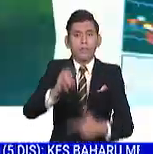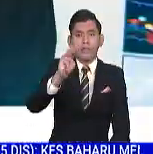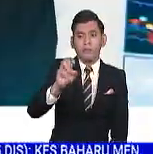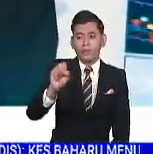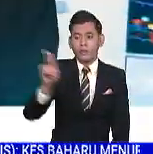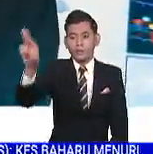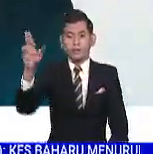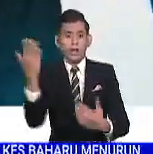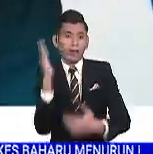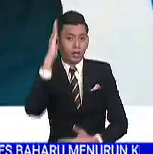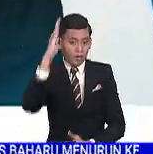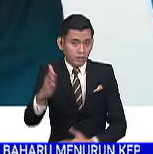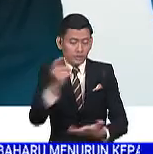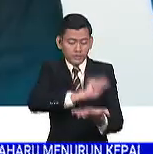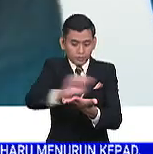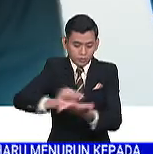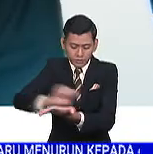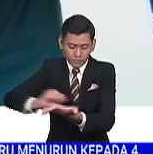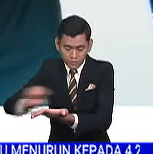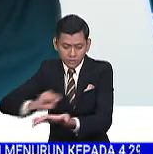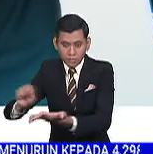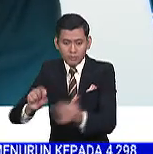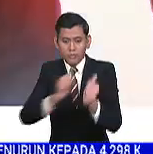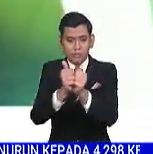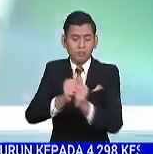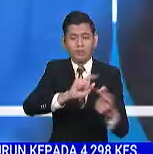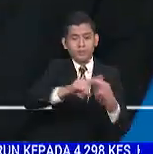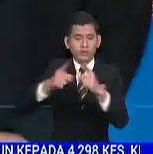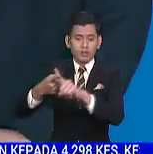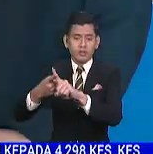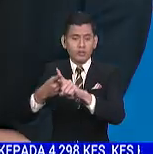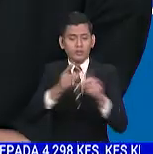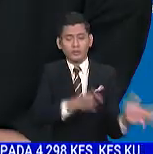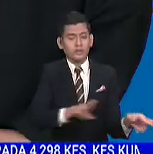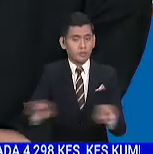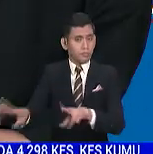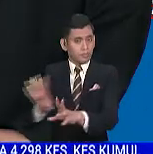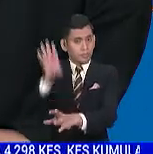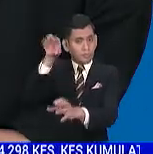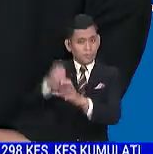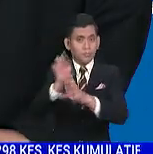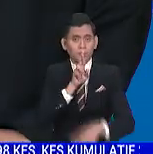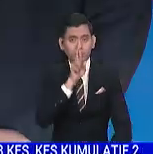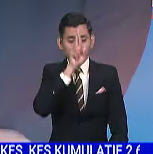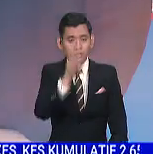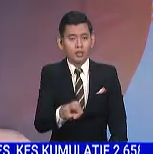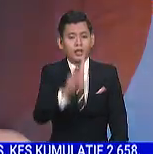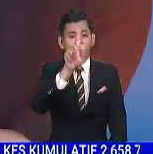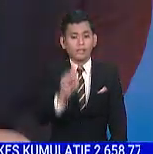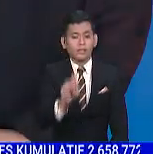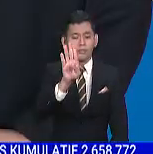MOU dijangka dimeterai Teraju bersama rakan strategiknya yang turut terlibat dalam merealisasikan